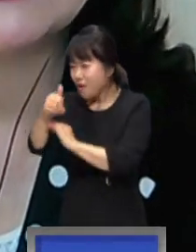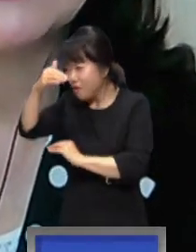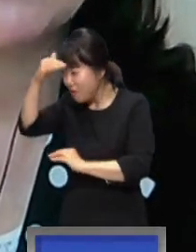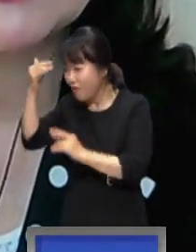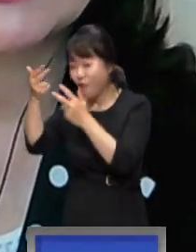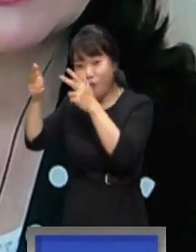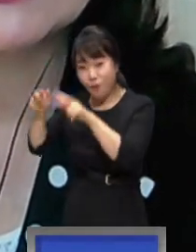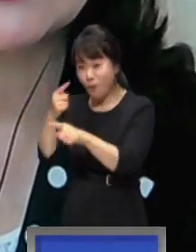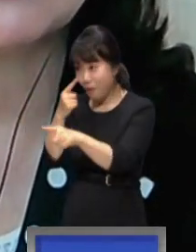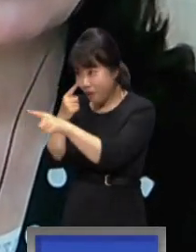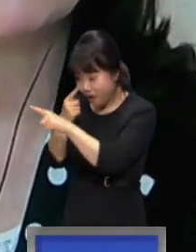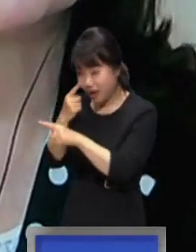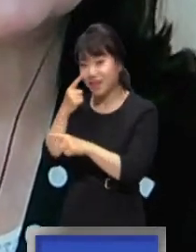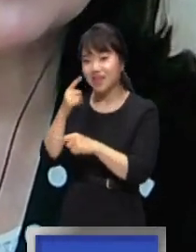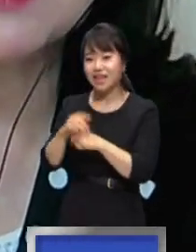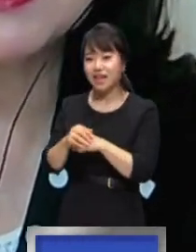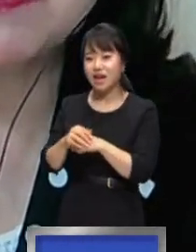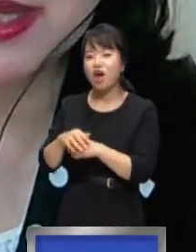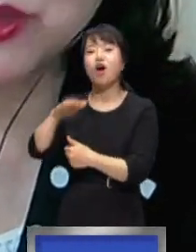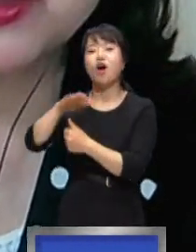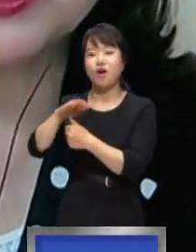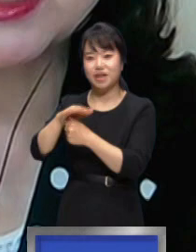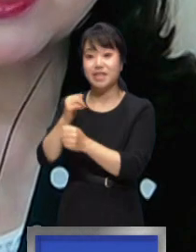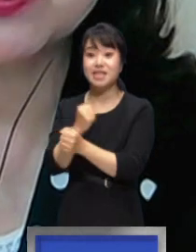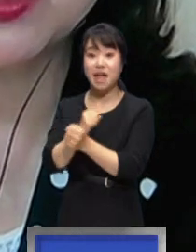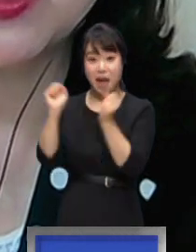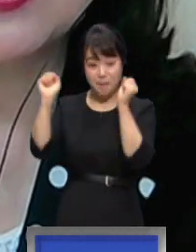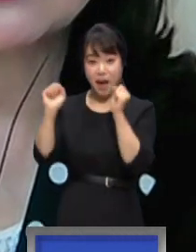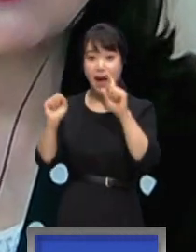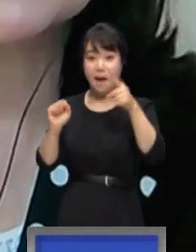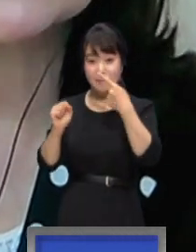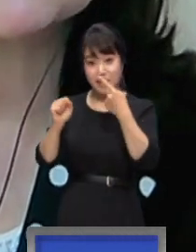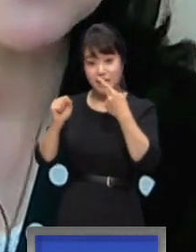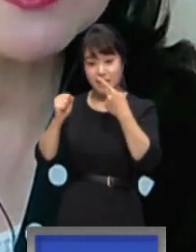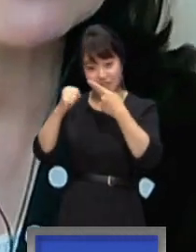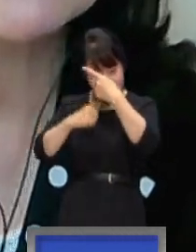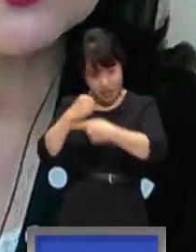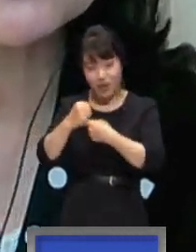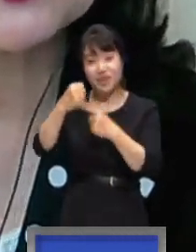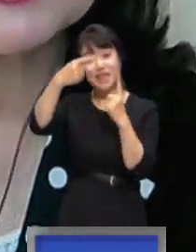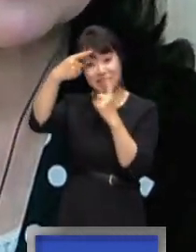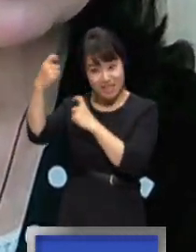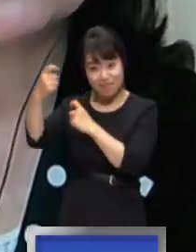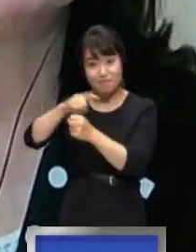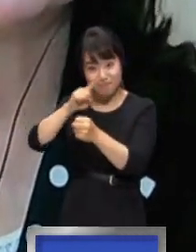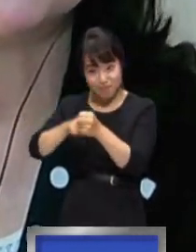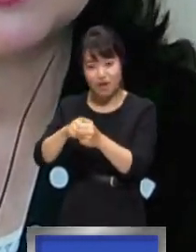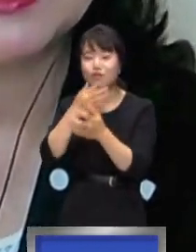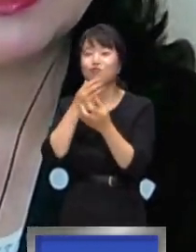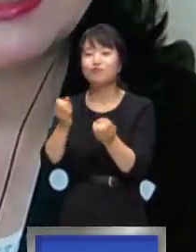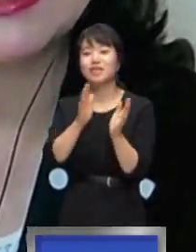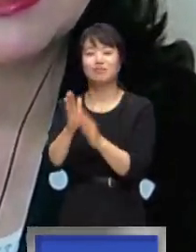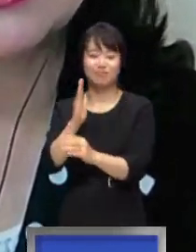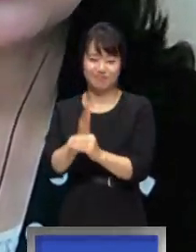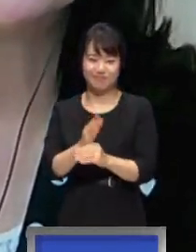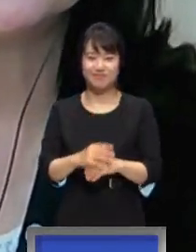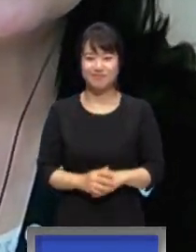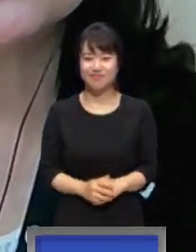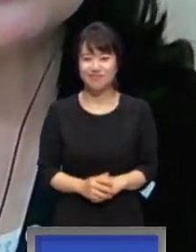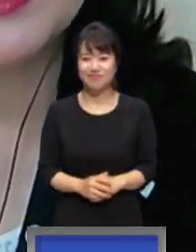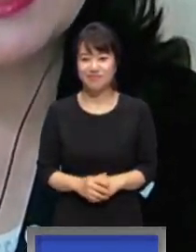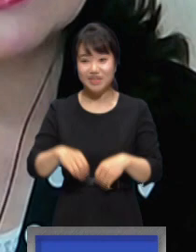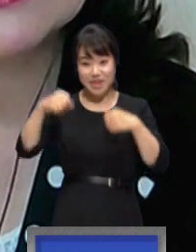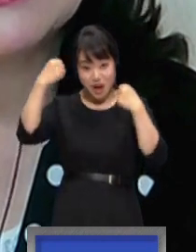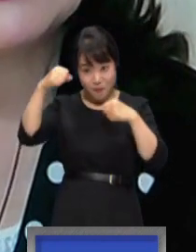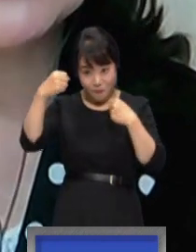원당샘공원 잔디광장에서 어린이 해방 100주년 기념으로 거리북 피크닉 축제를 준비 중입니다.